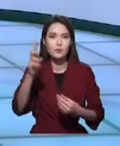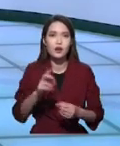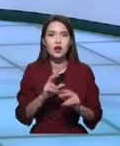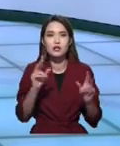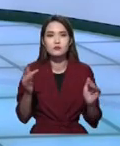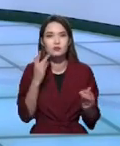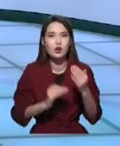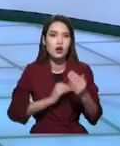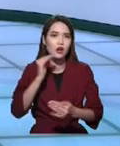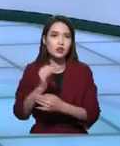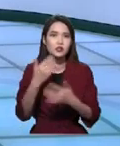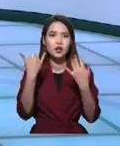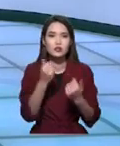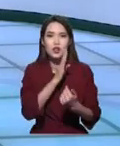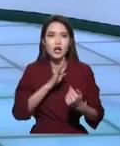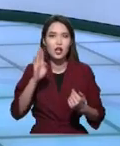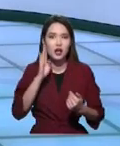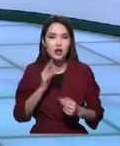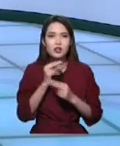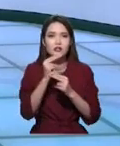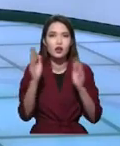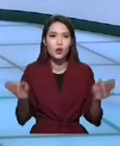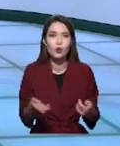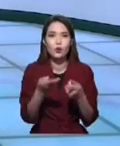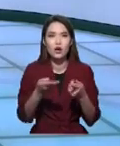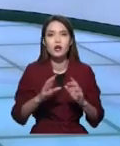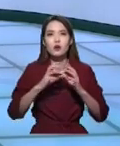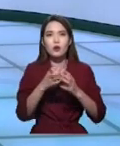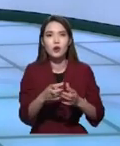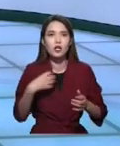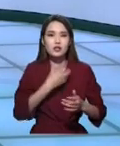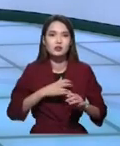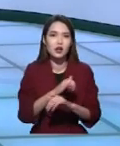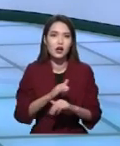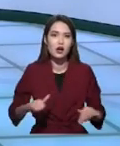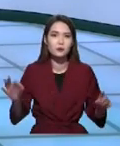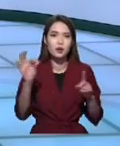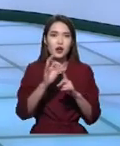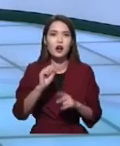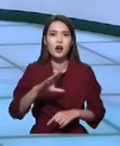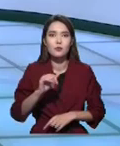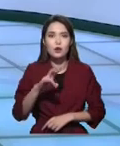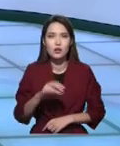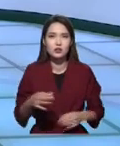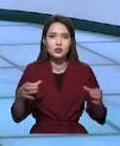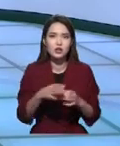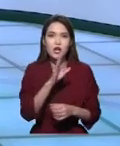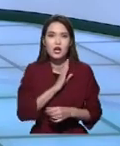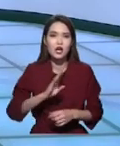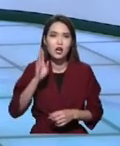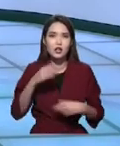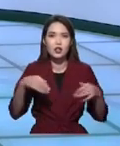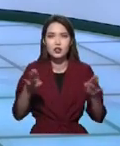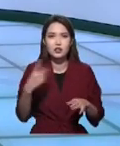әл-ауқатының жетістігі. Бүгін әйелдердің мәртебесін көтеріп, олардың қоғамдағы белсенділігін арттыру мақсатында Аманат партиясы әйелдер қанатының